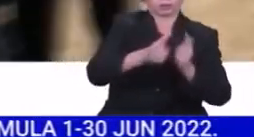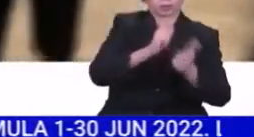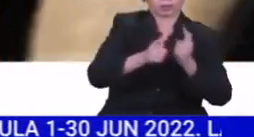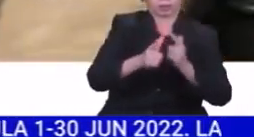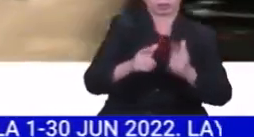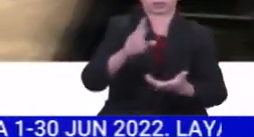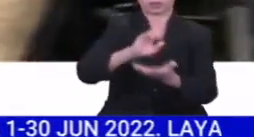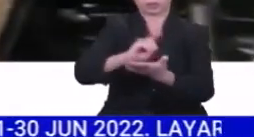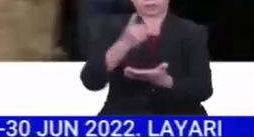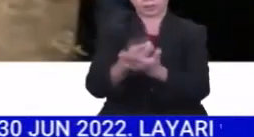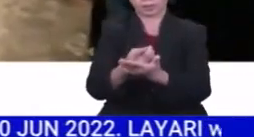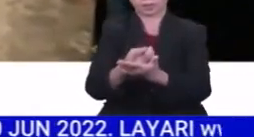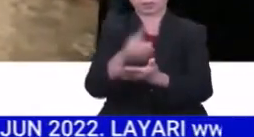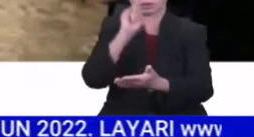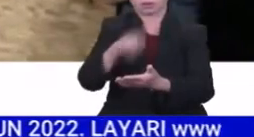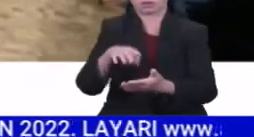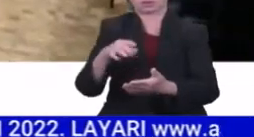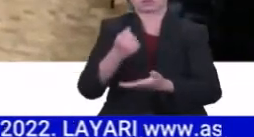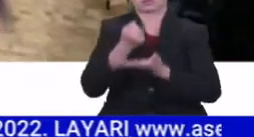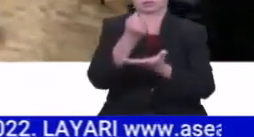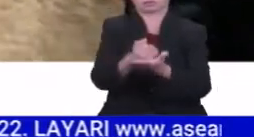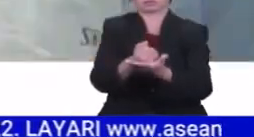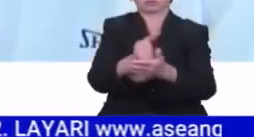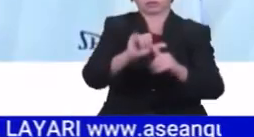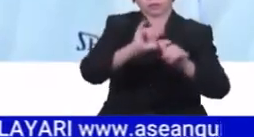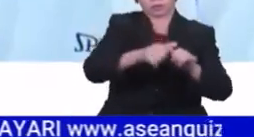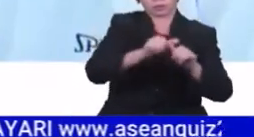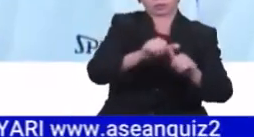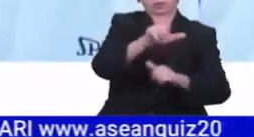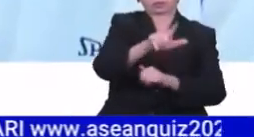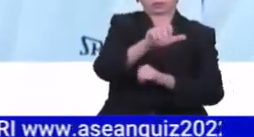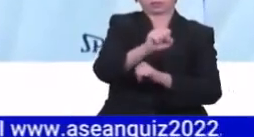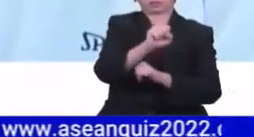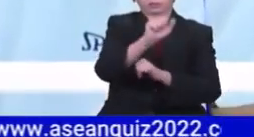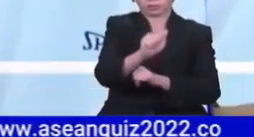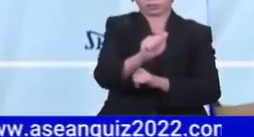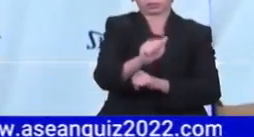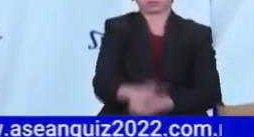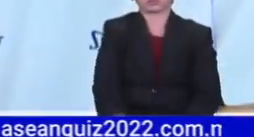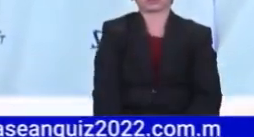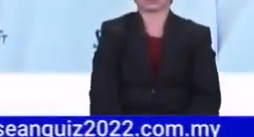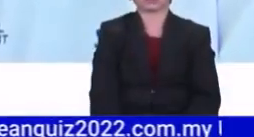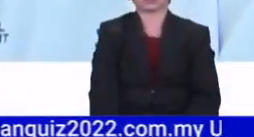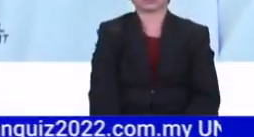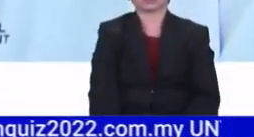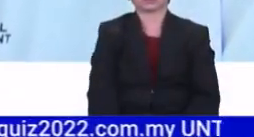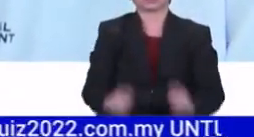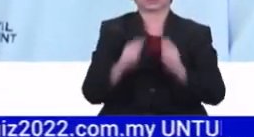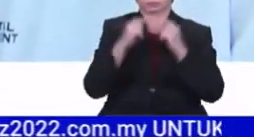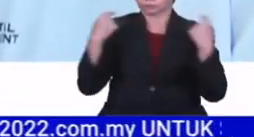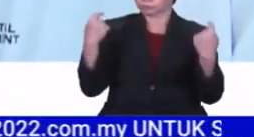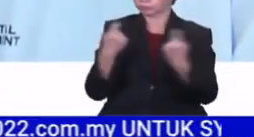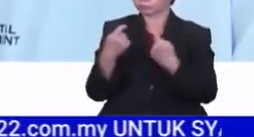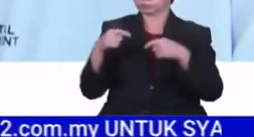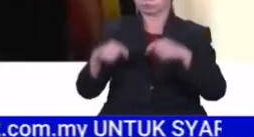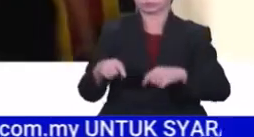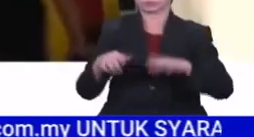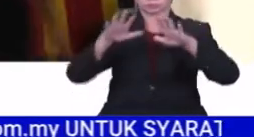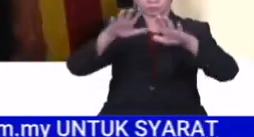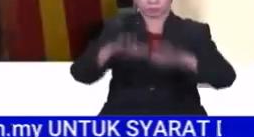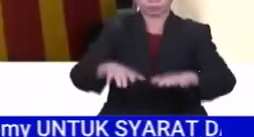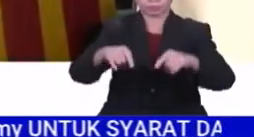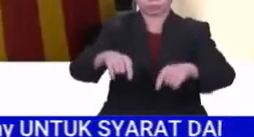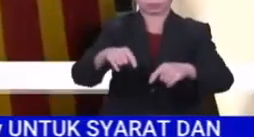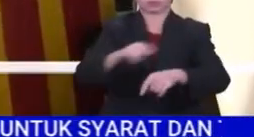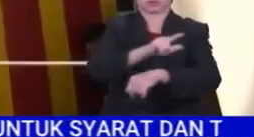dan dapur GS sumbangan Labuhan syiar engineering LSI Hai nah lingkungan tepatan yang sudah lama bertapak